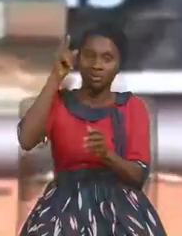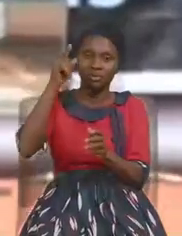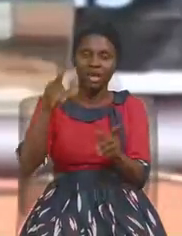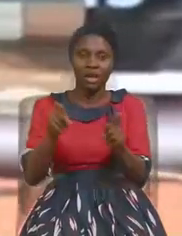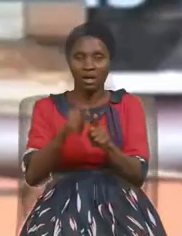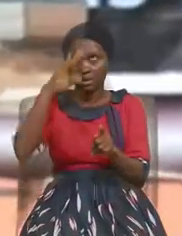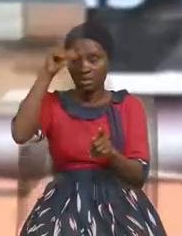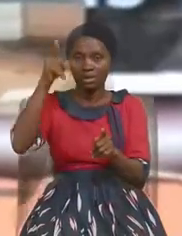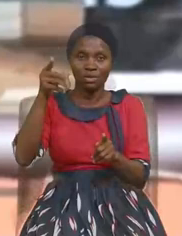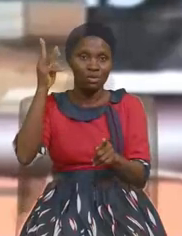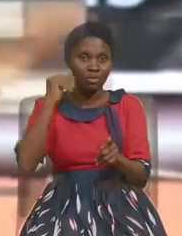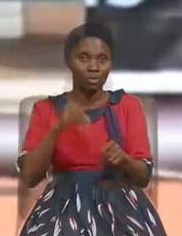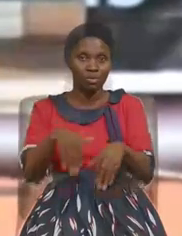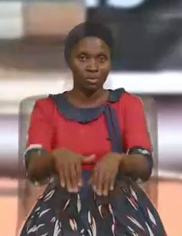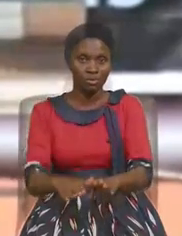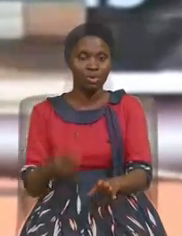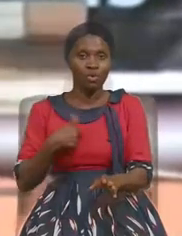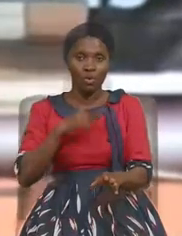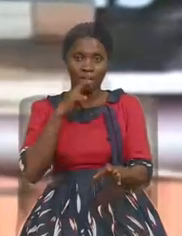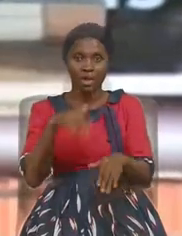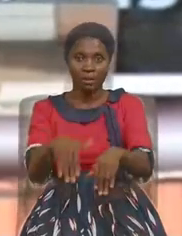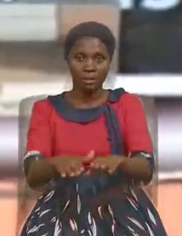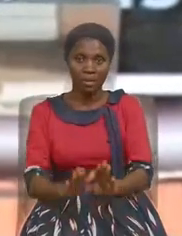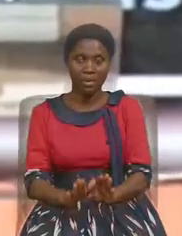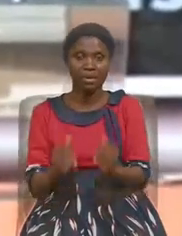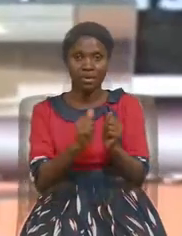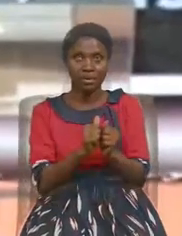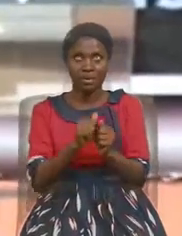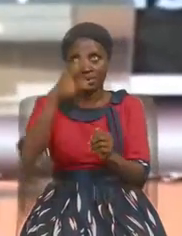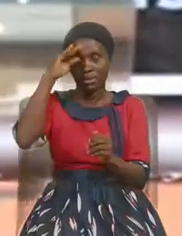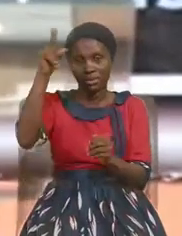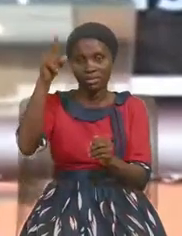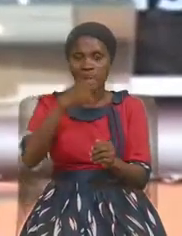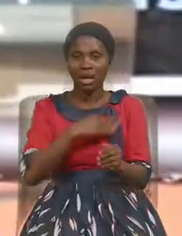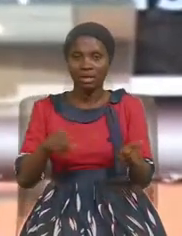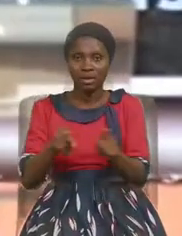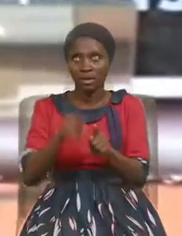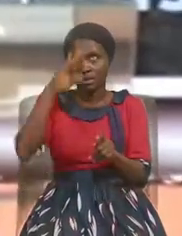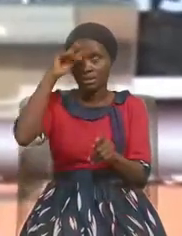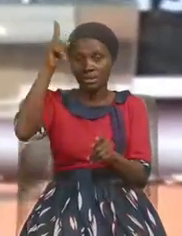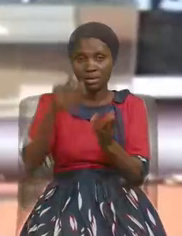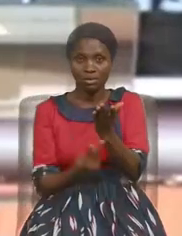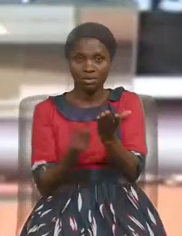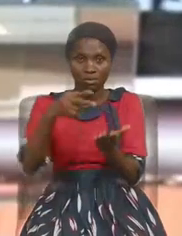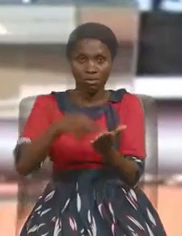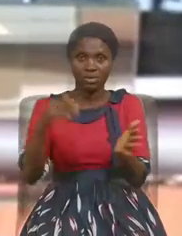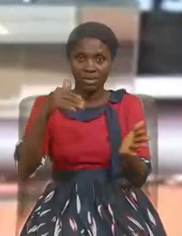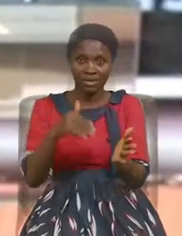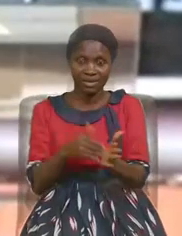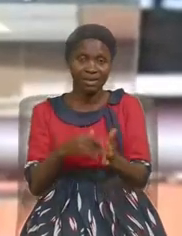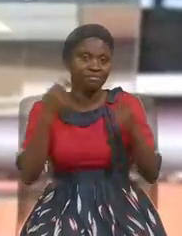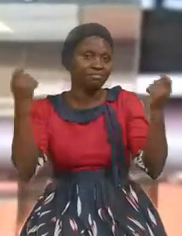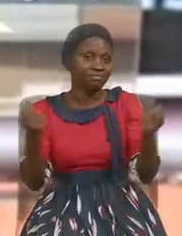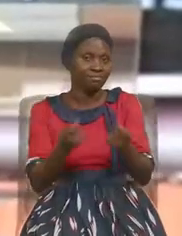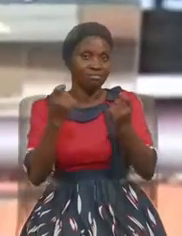Comme il a été enseveli, nous avons été ensevelis. Comme il est ressuscité triomphalement, il dit, nous sommes ressuscités avec